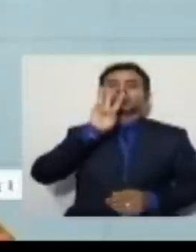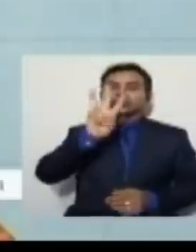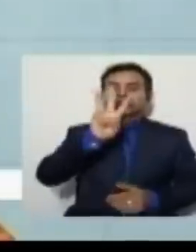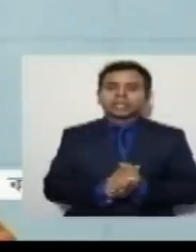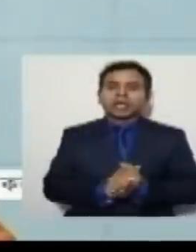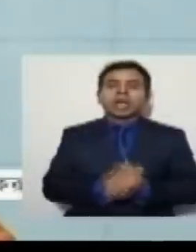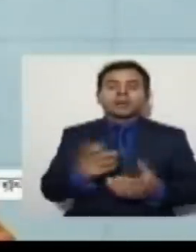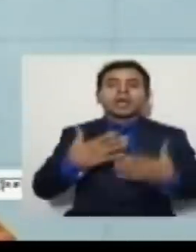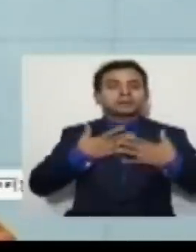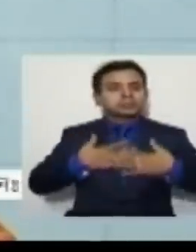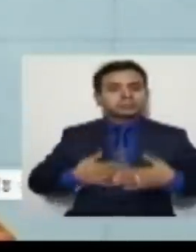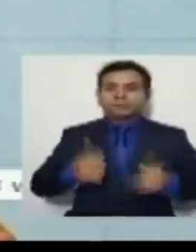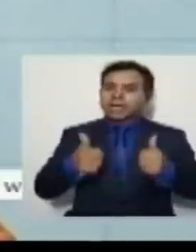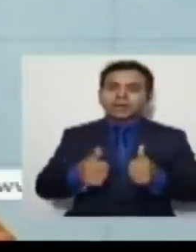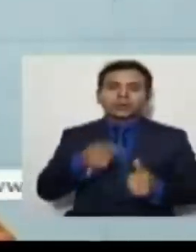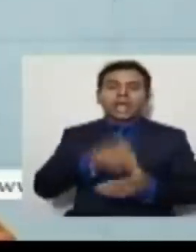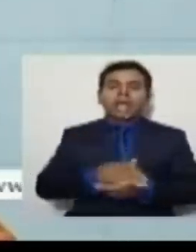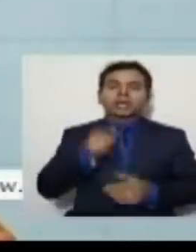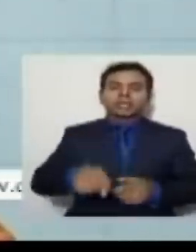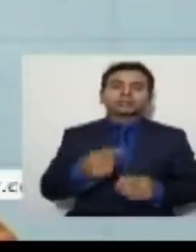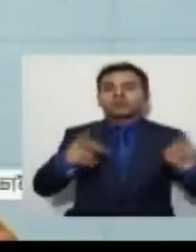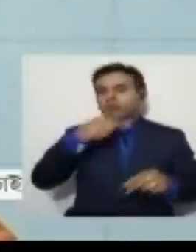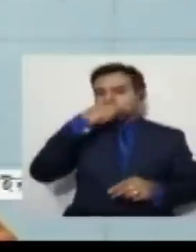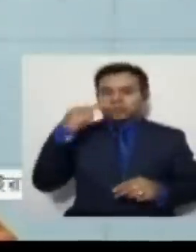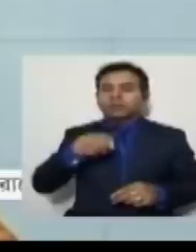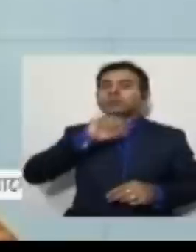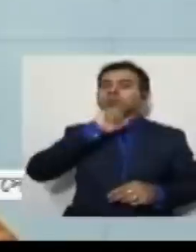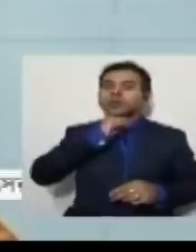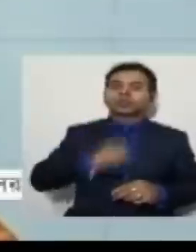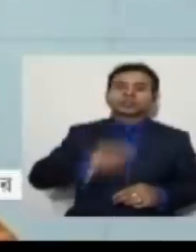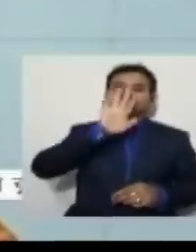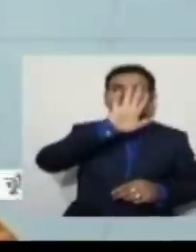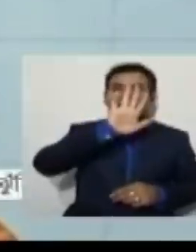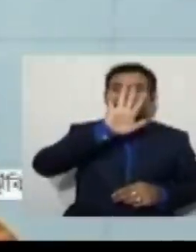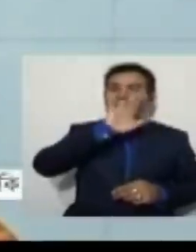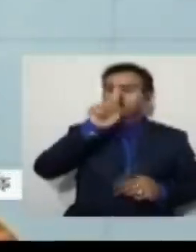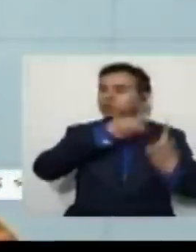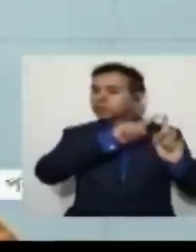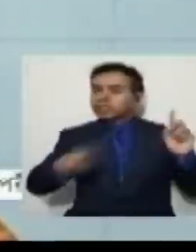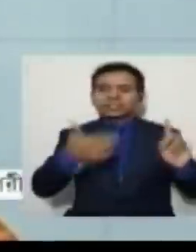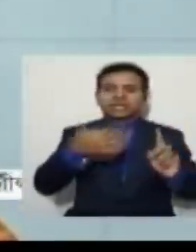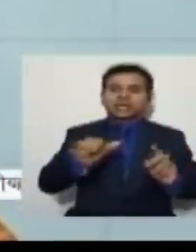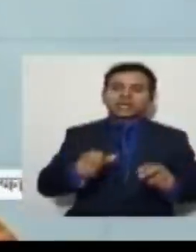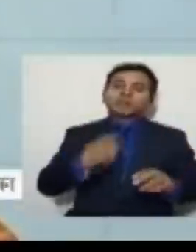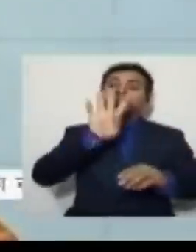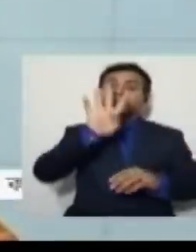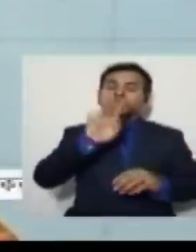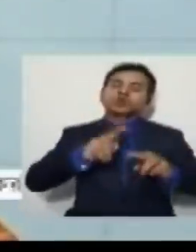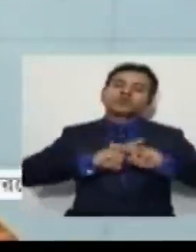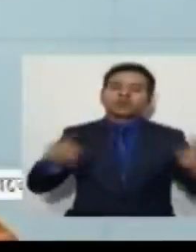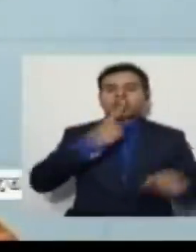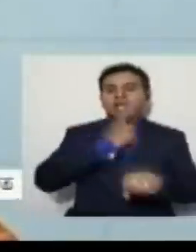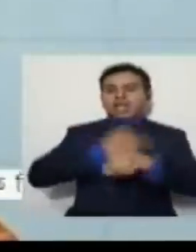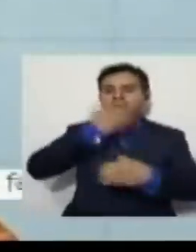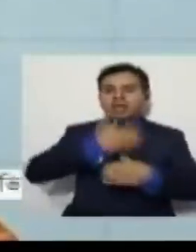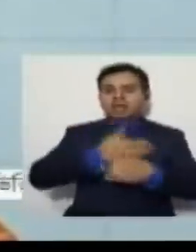4,689 জন। আজকে আমাদের 24 ঘন্টায় মৃত্যু 4 জন। এ পর্যন্ত মৃত্যু হয়েছে 131 জন। গত 24 ঘন্টায়